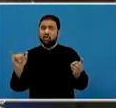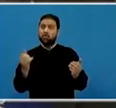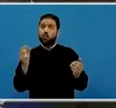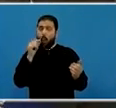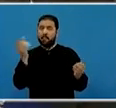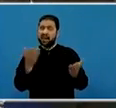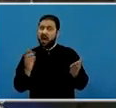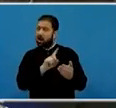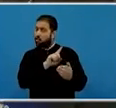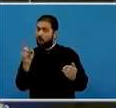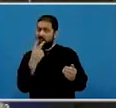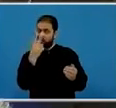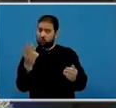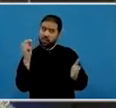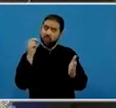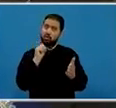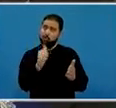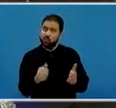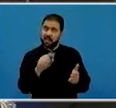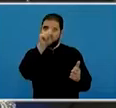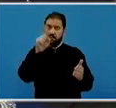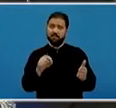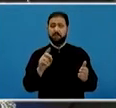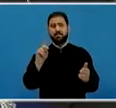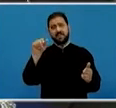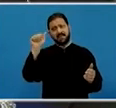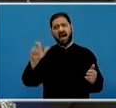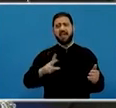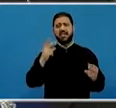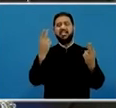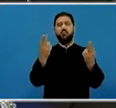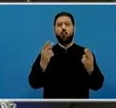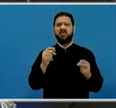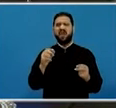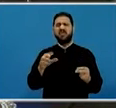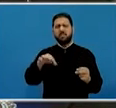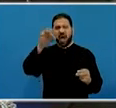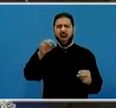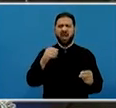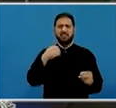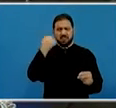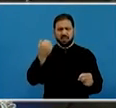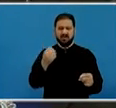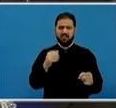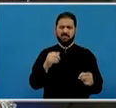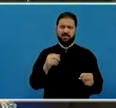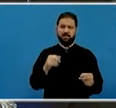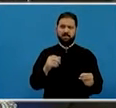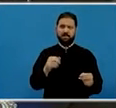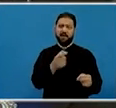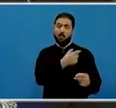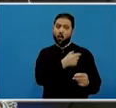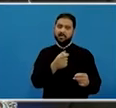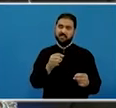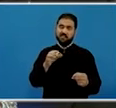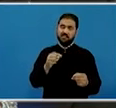fie foarte important și atunci când întâlnești un astfel de om care are cu adevărat nevoie de ajutor, cred că cel mai indicat